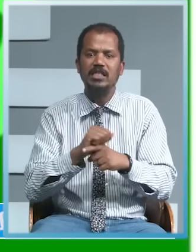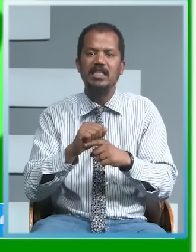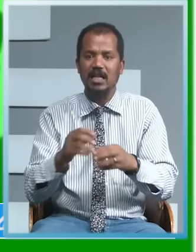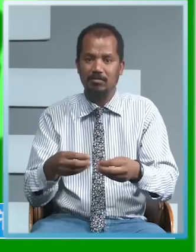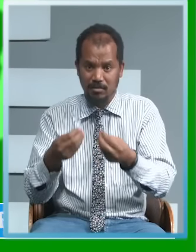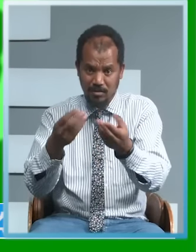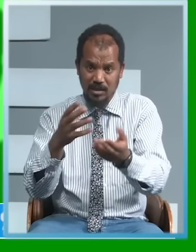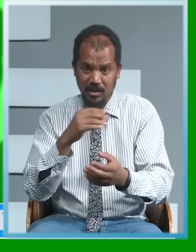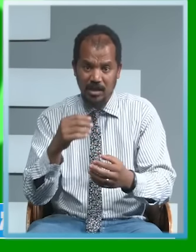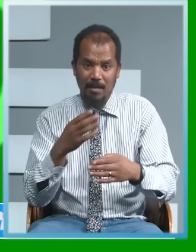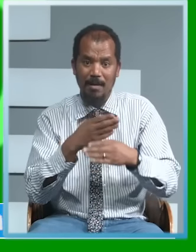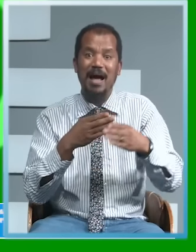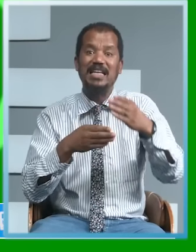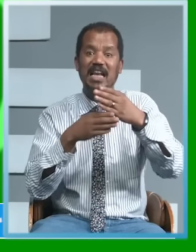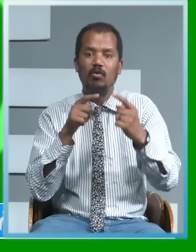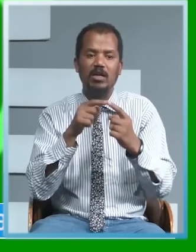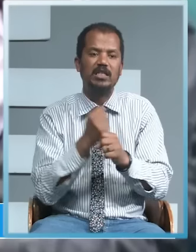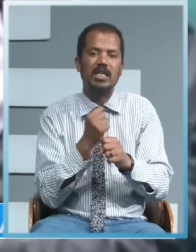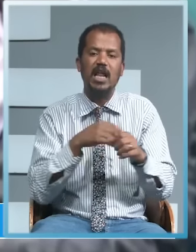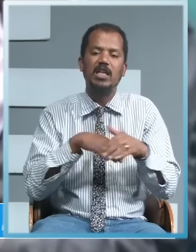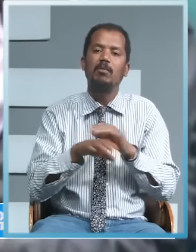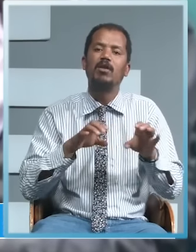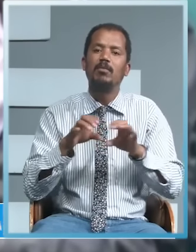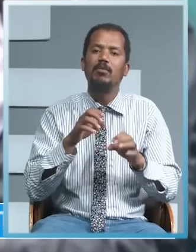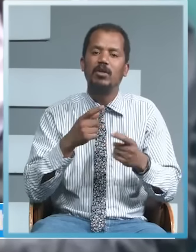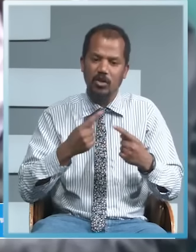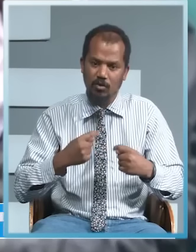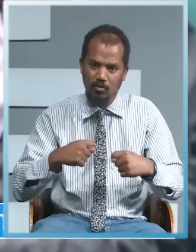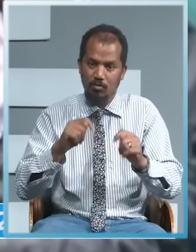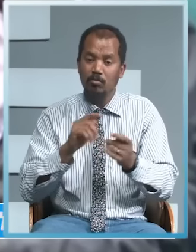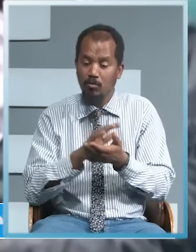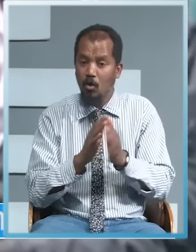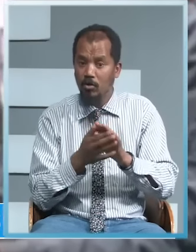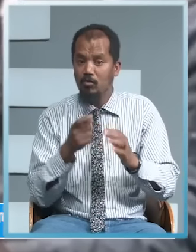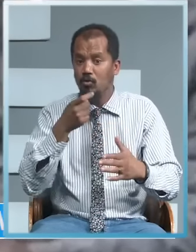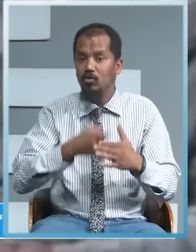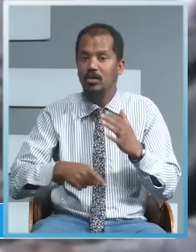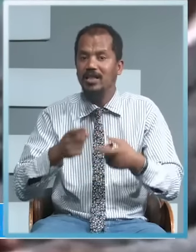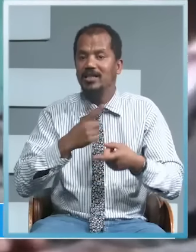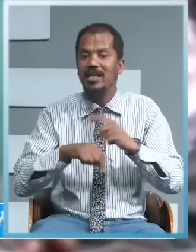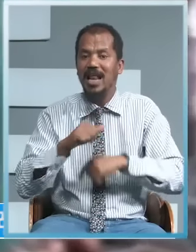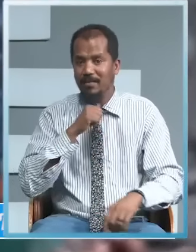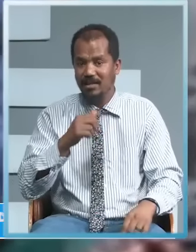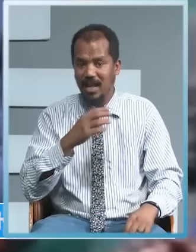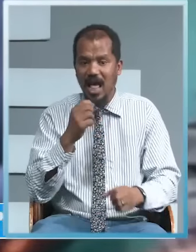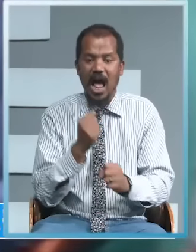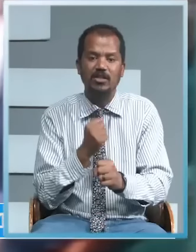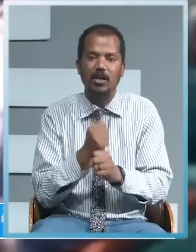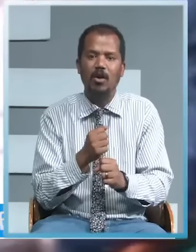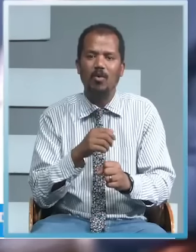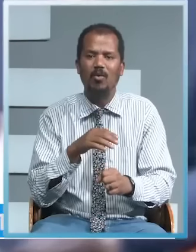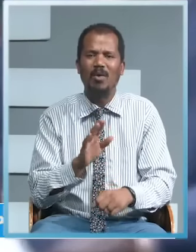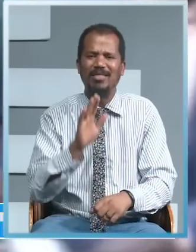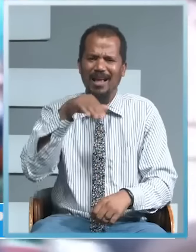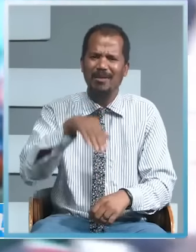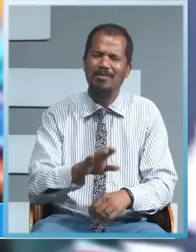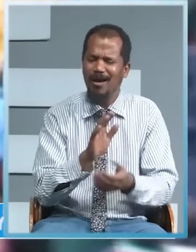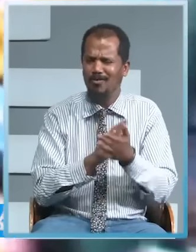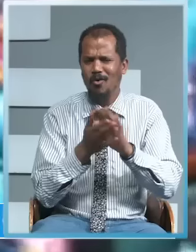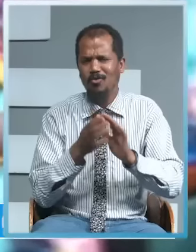ስልጠና በመስጠትና በማደራጀት ወደ ስራ እንዲገቡ ለማድረግ የተሞከረ ቢሆንም ውጤት እንዳላመጣና አሰራሩም ወጣ ገባ መሆኑን